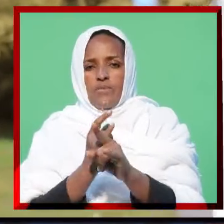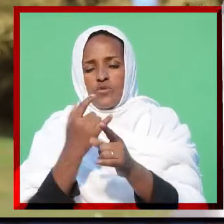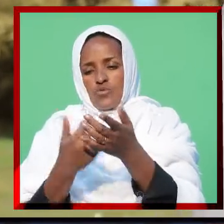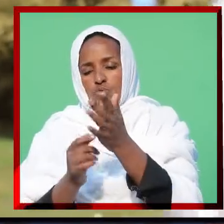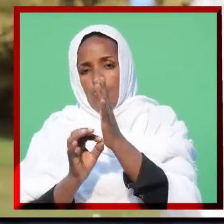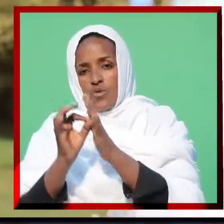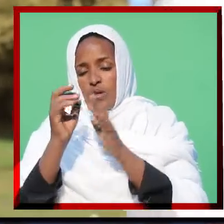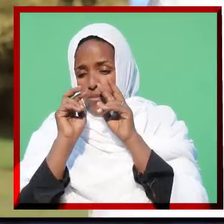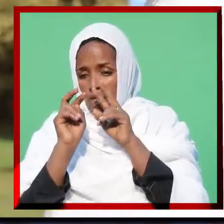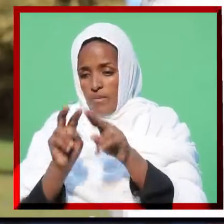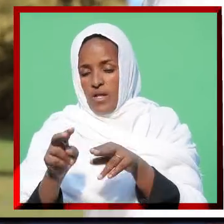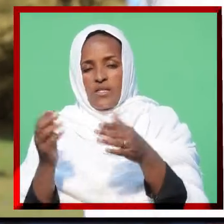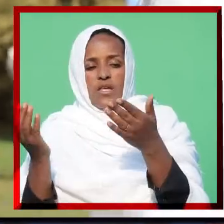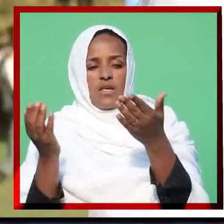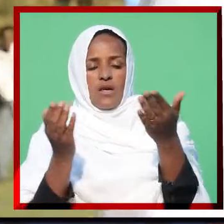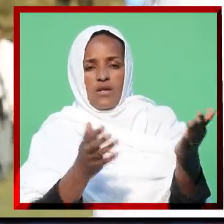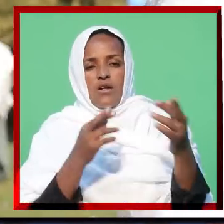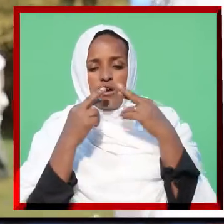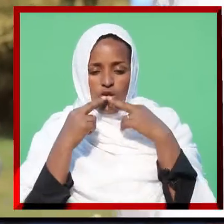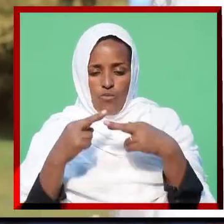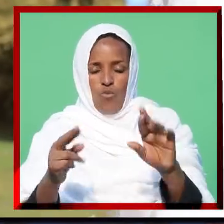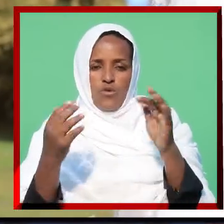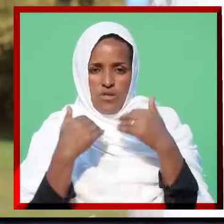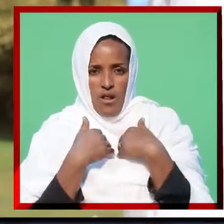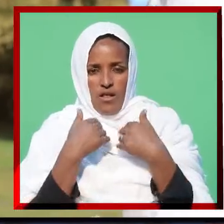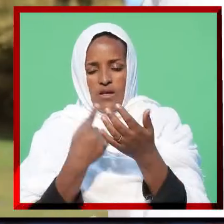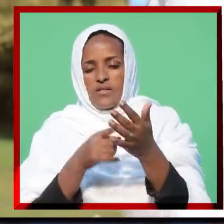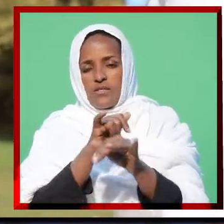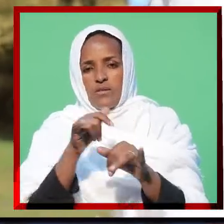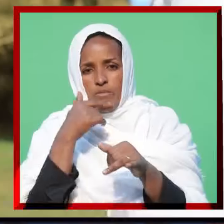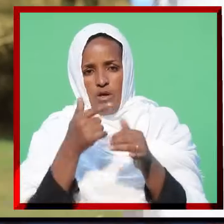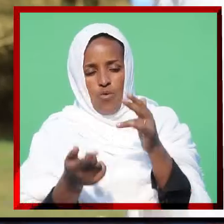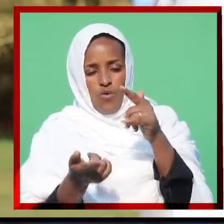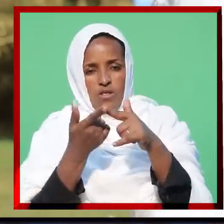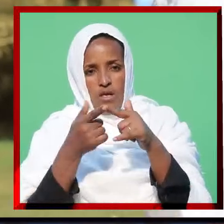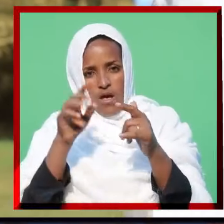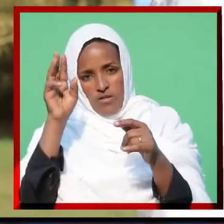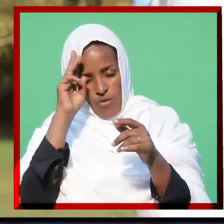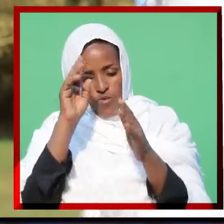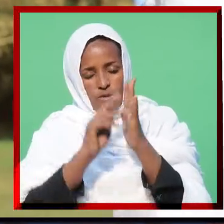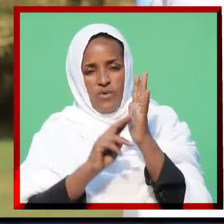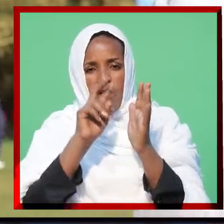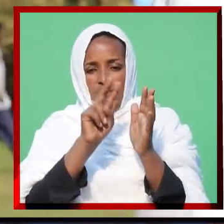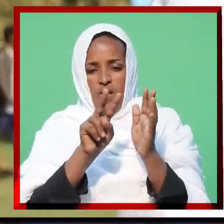ቁጥር በተመለከተ የቀረበለት ሪፖርት አለ እንዲህ ይላል ሁለተኛ ሳሙኤል ምዕራፍ 24